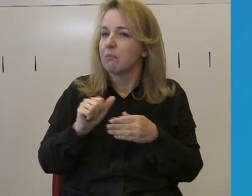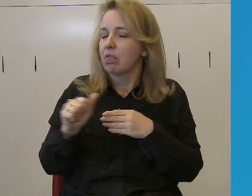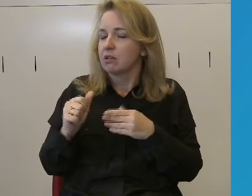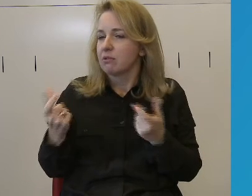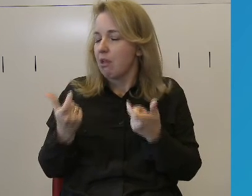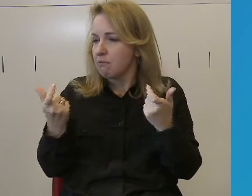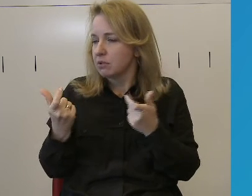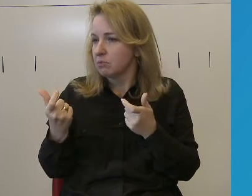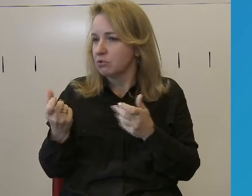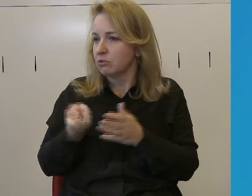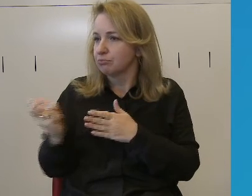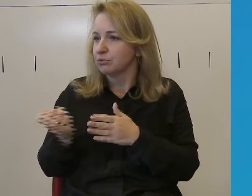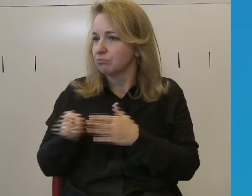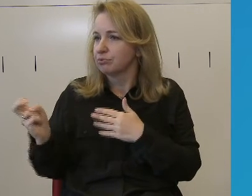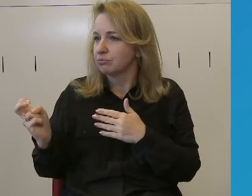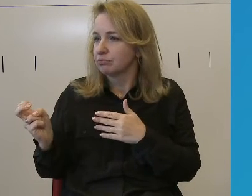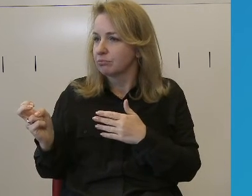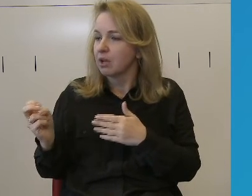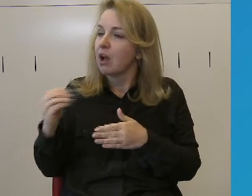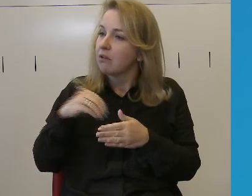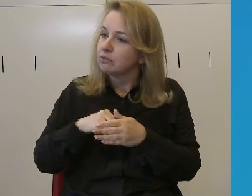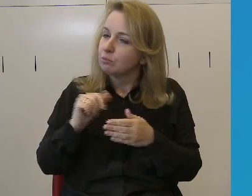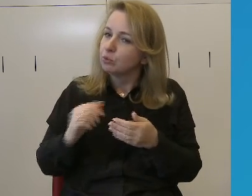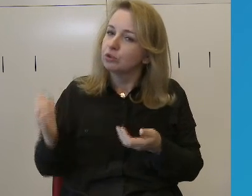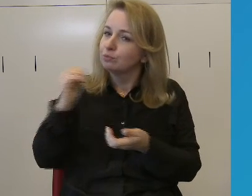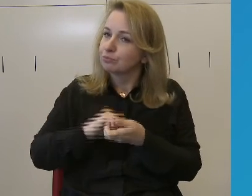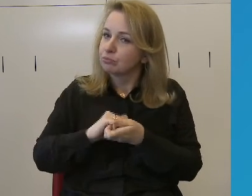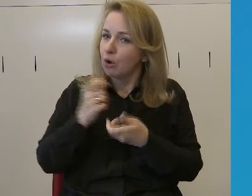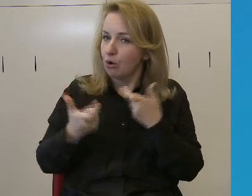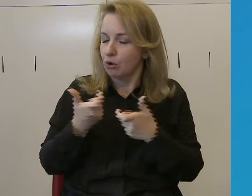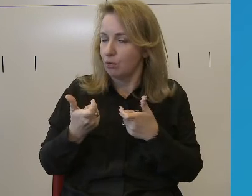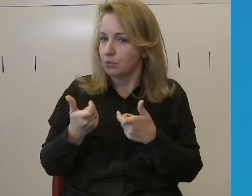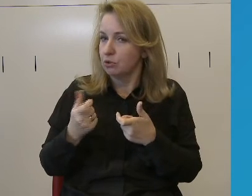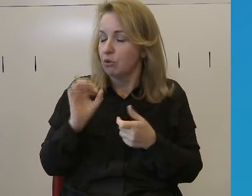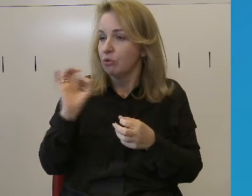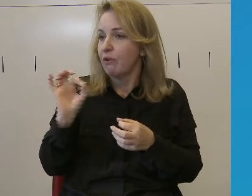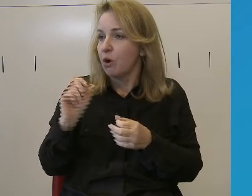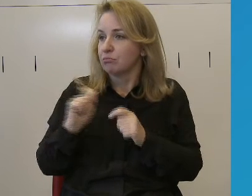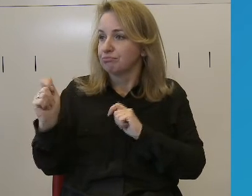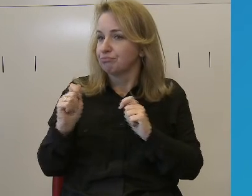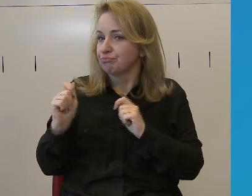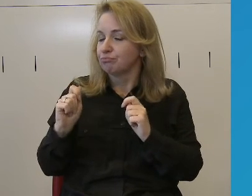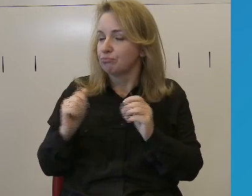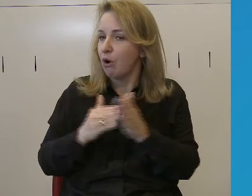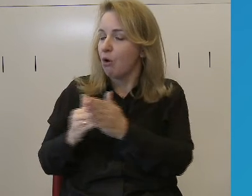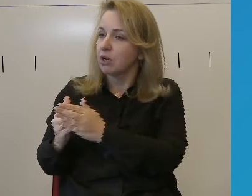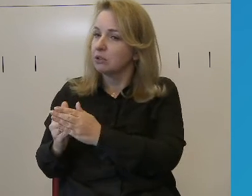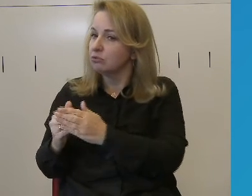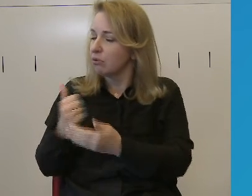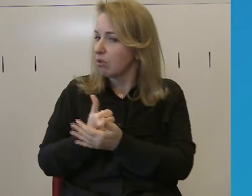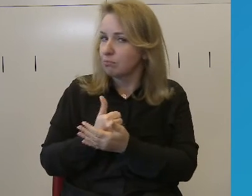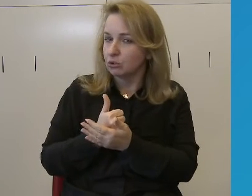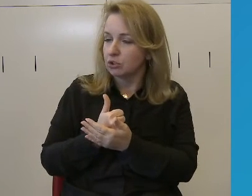na wykluczenie. To są osoby, których na przykład mobilność jest w pewien sposób ograniczona, czy też dostęp